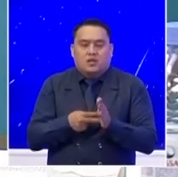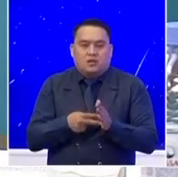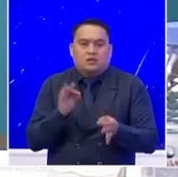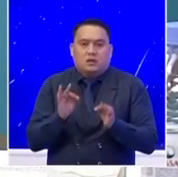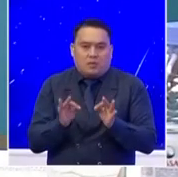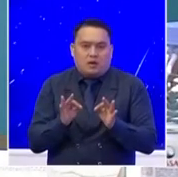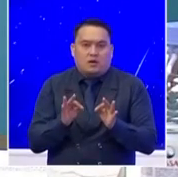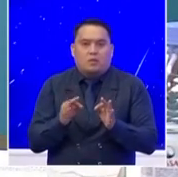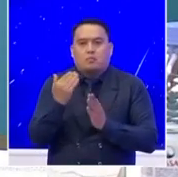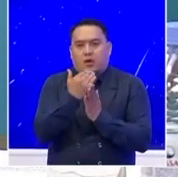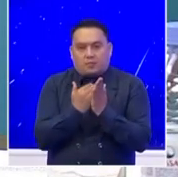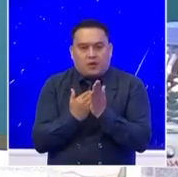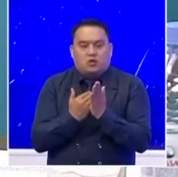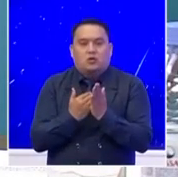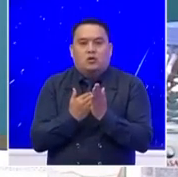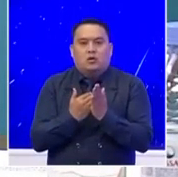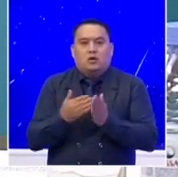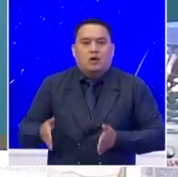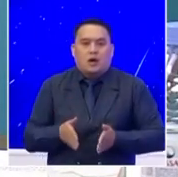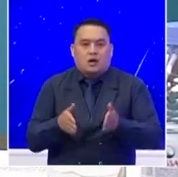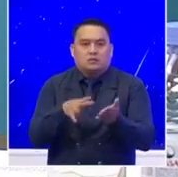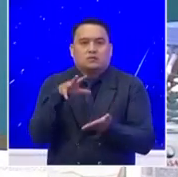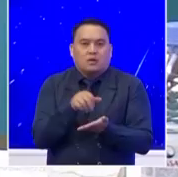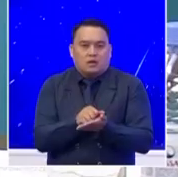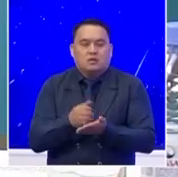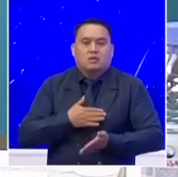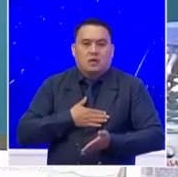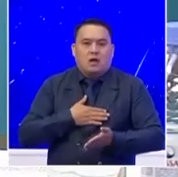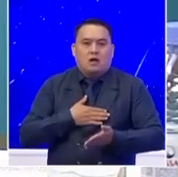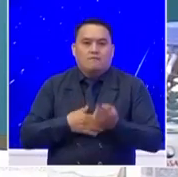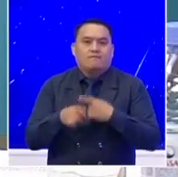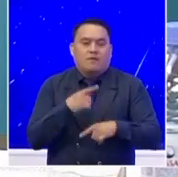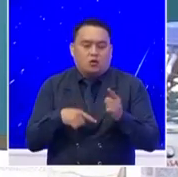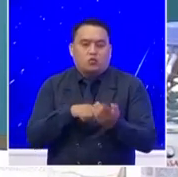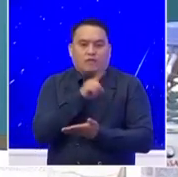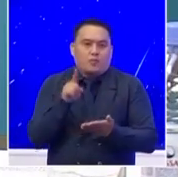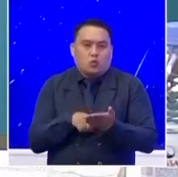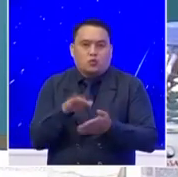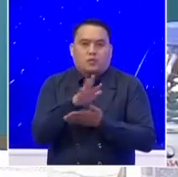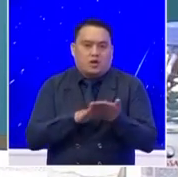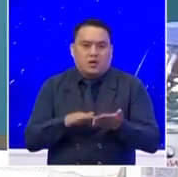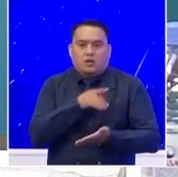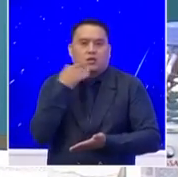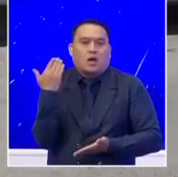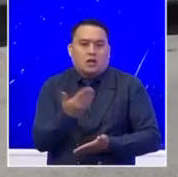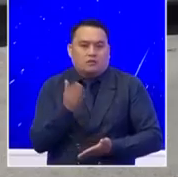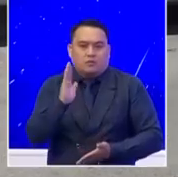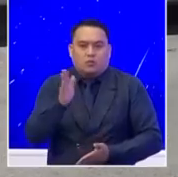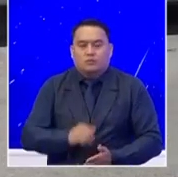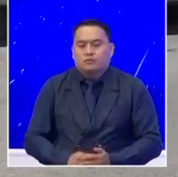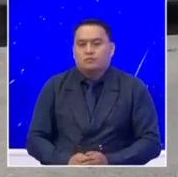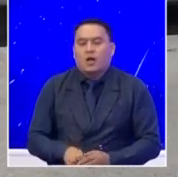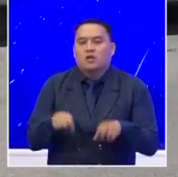Остальные все в плановом порядке. По дорожной карте занятости я еще вернусь. Вот дальше будете мне еще докладывать. По